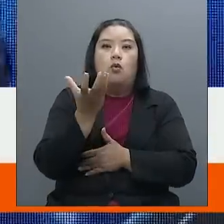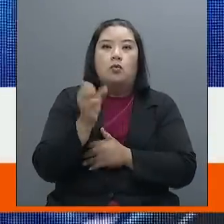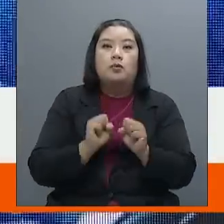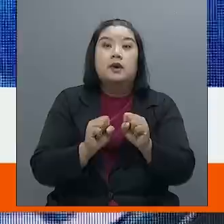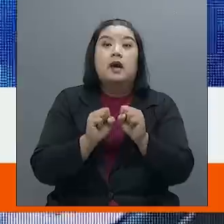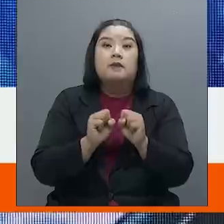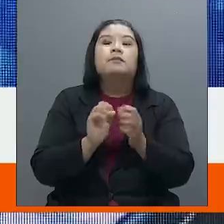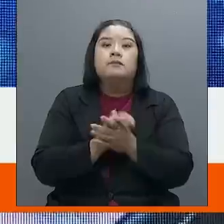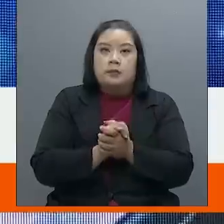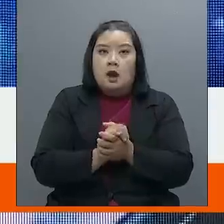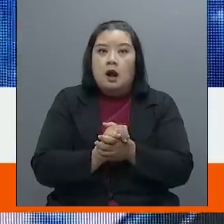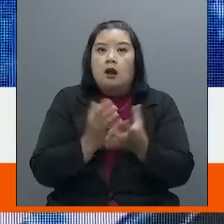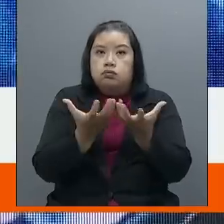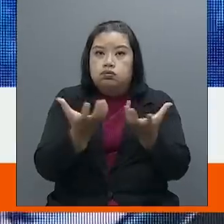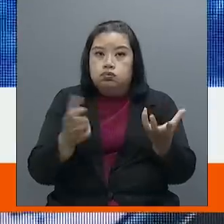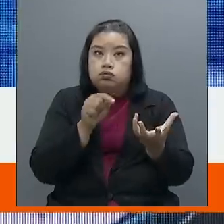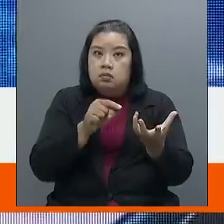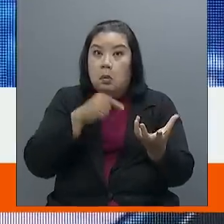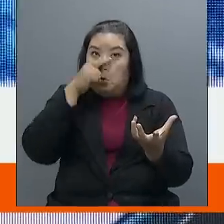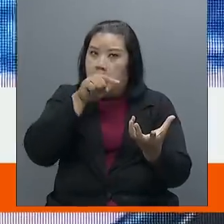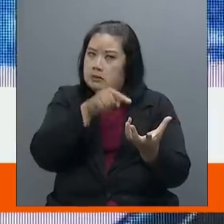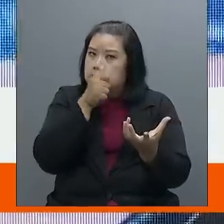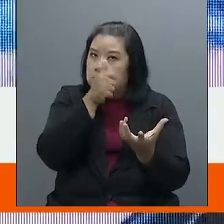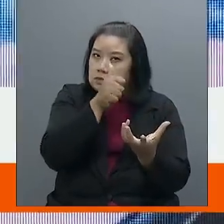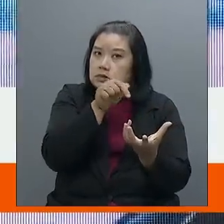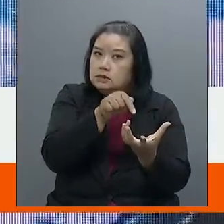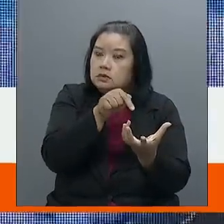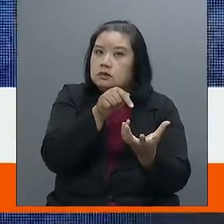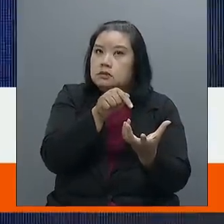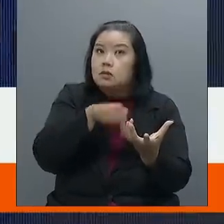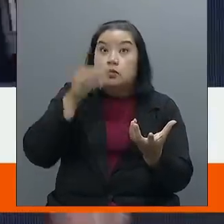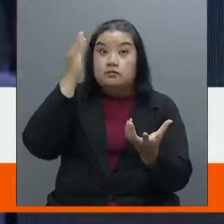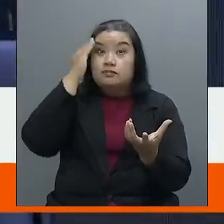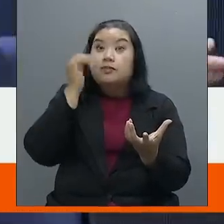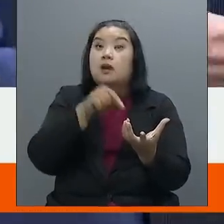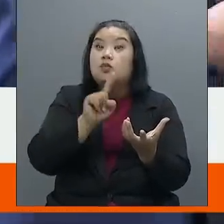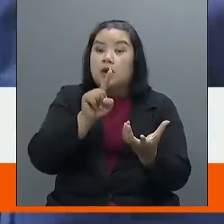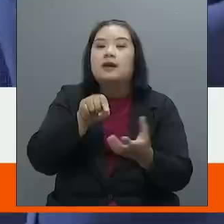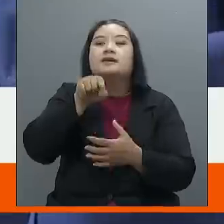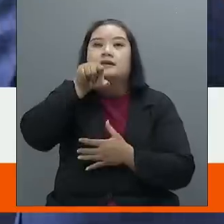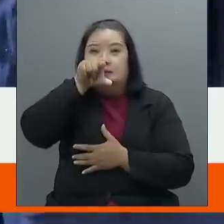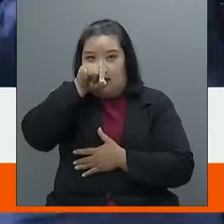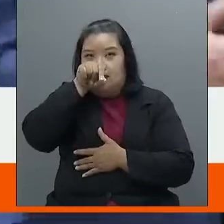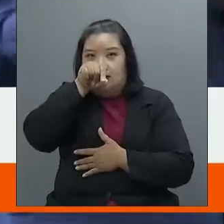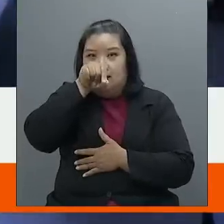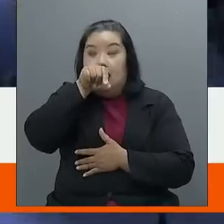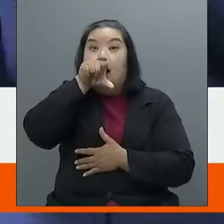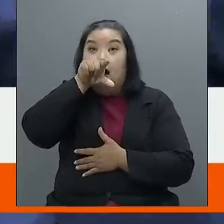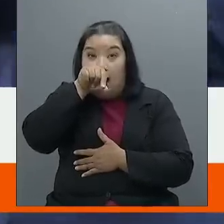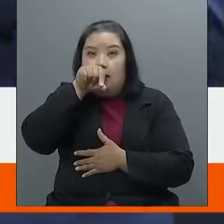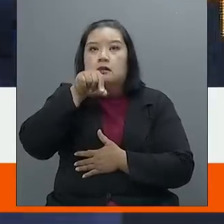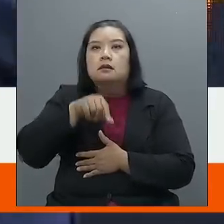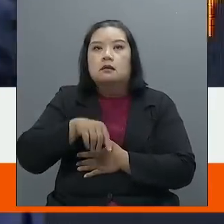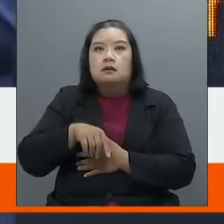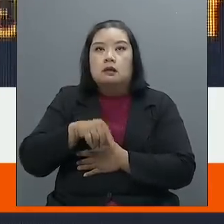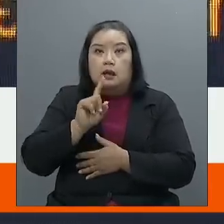ะสินค้าตัวนึงที่เป็นสินค้าที่เก่งมากของประเทศไทยของเรานะครับที่หลายท่านคงทราบดีก็คือไก่ไทยนะครับเราจะนำไก่ไทยของเรา